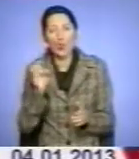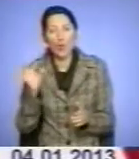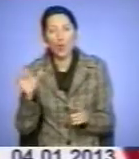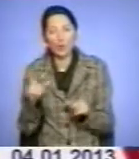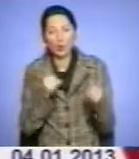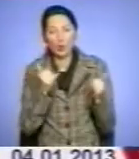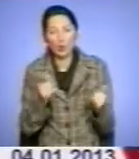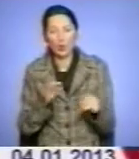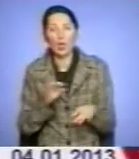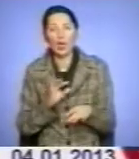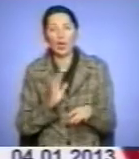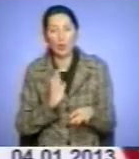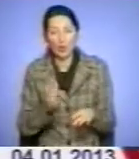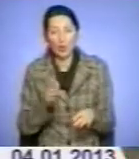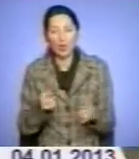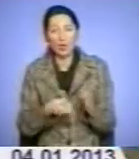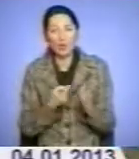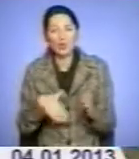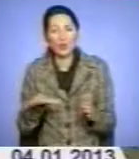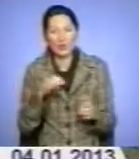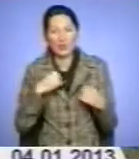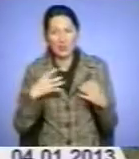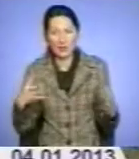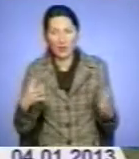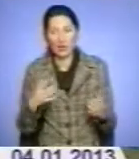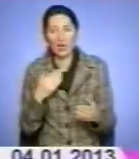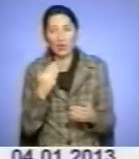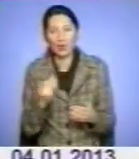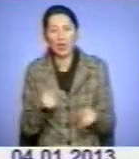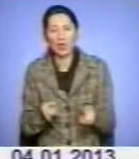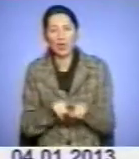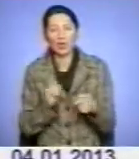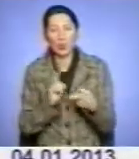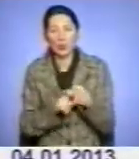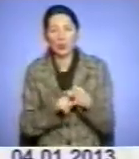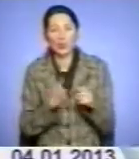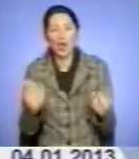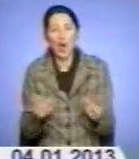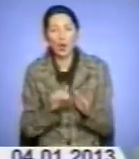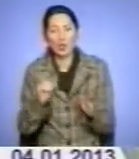усі свята. До обновлян долучаються колядники з Чернівців.